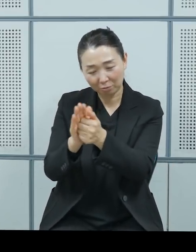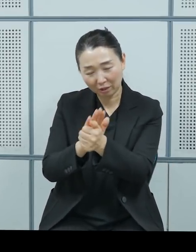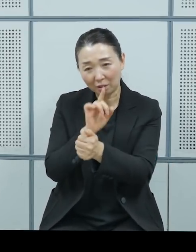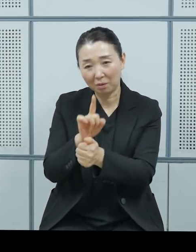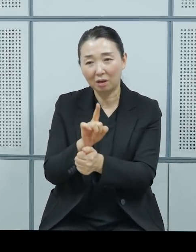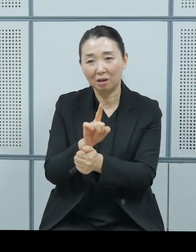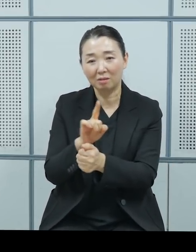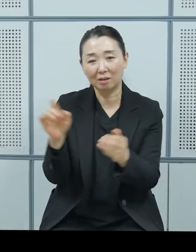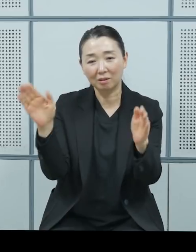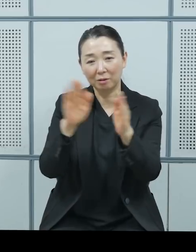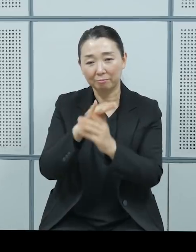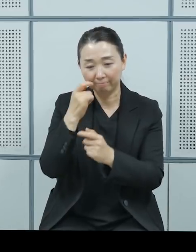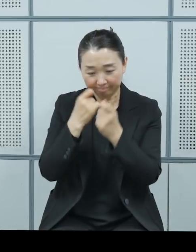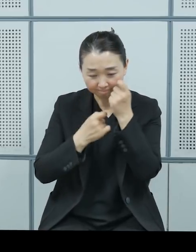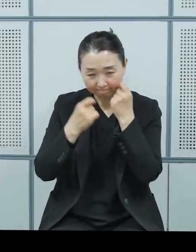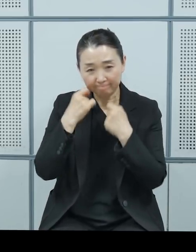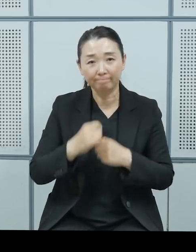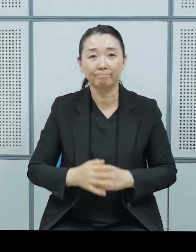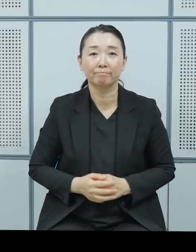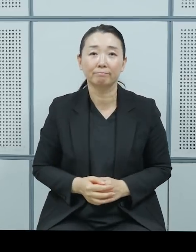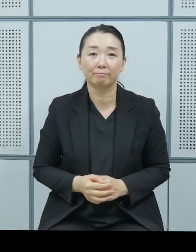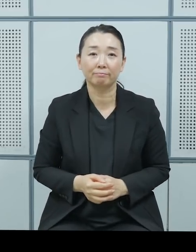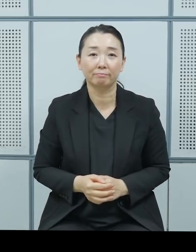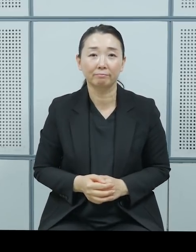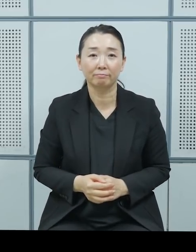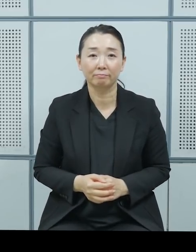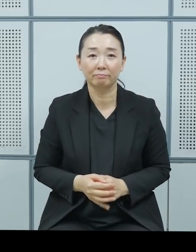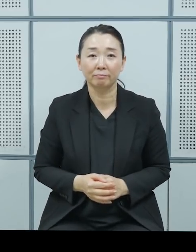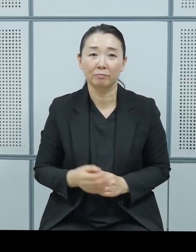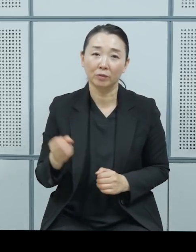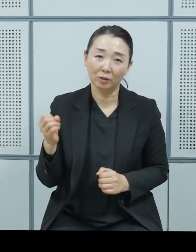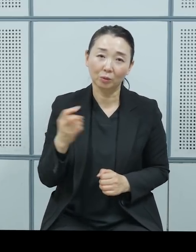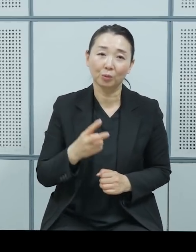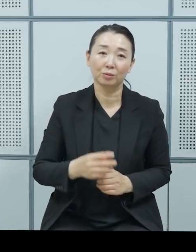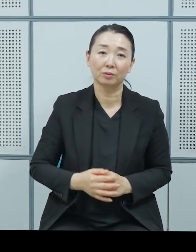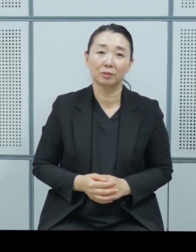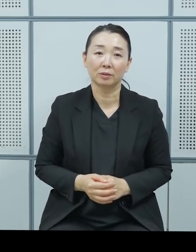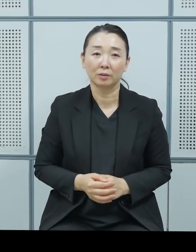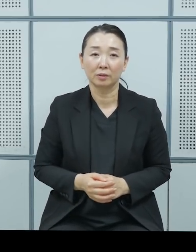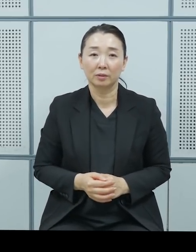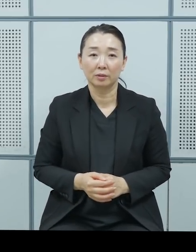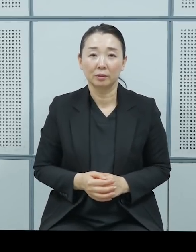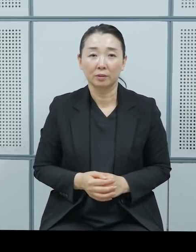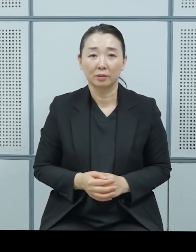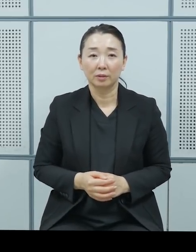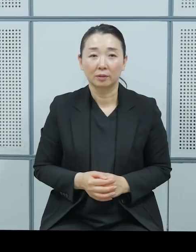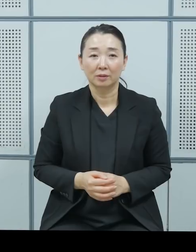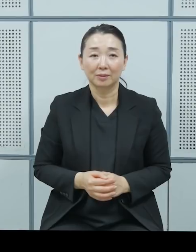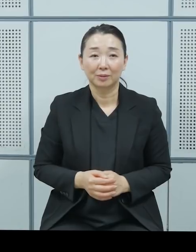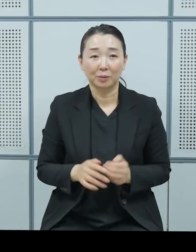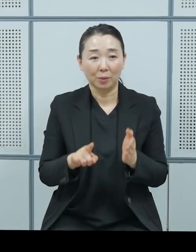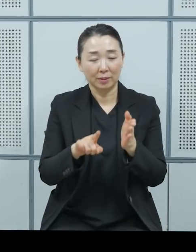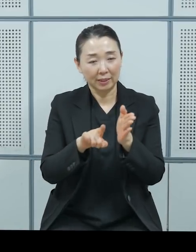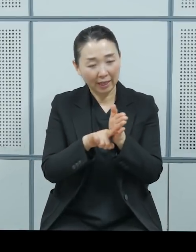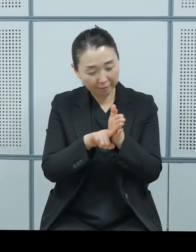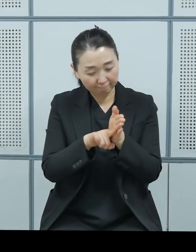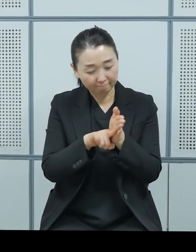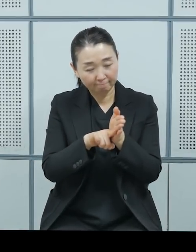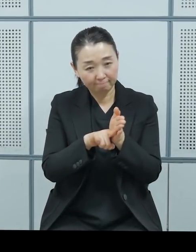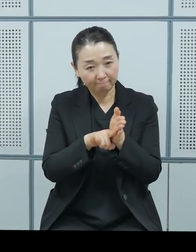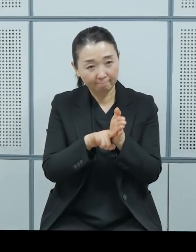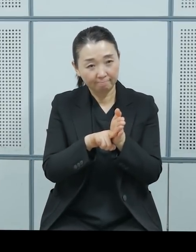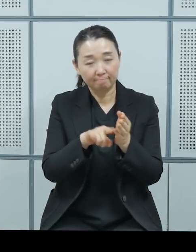몰라요. 그리고 그런 하나의 일종의 신학적인